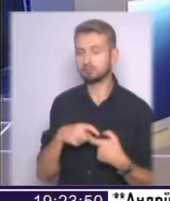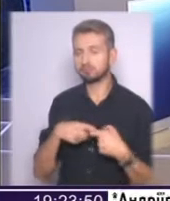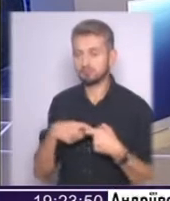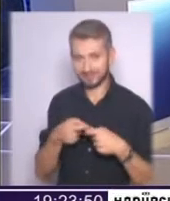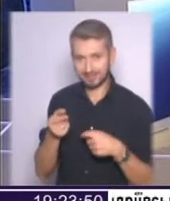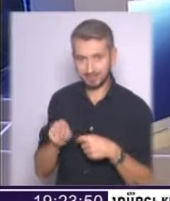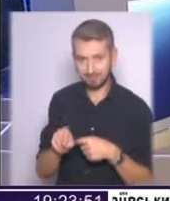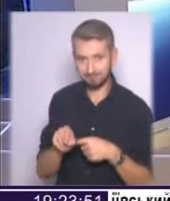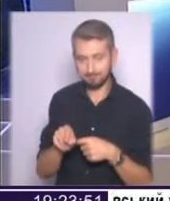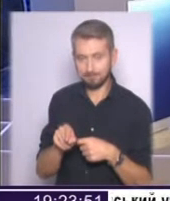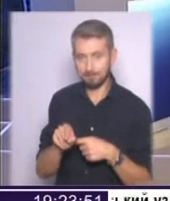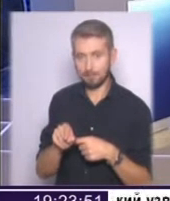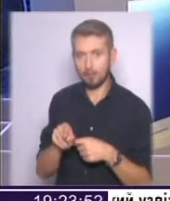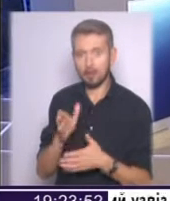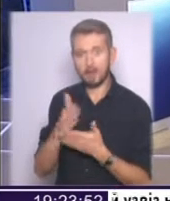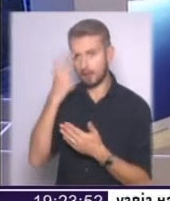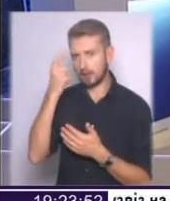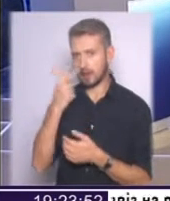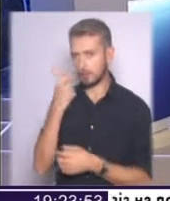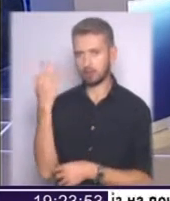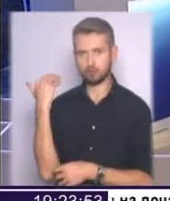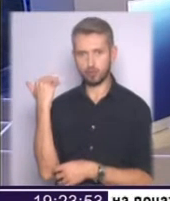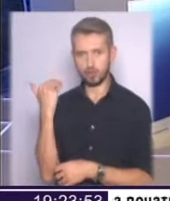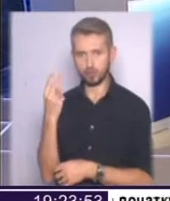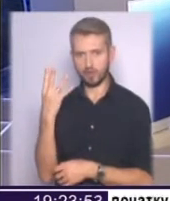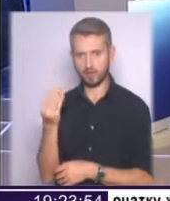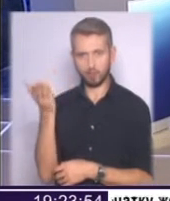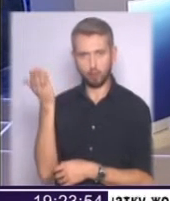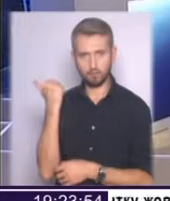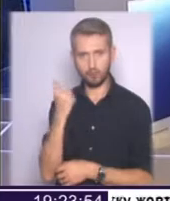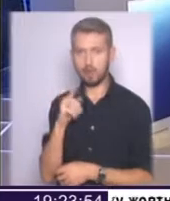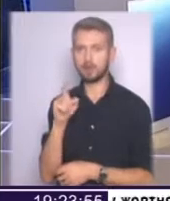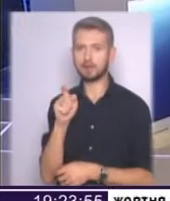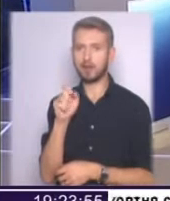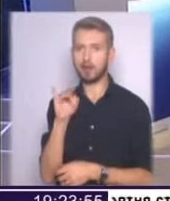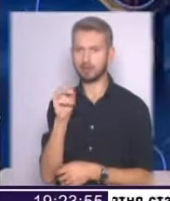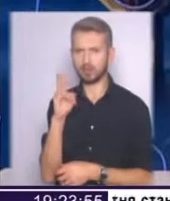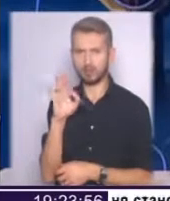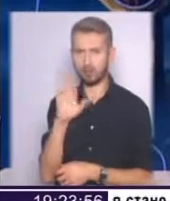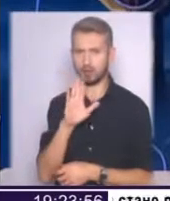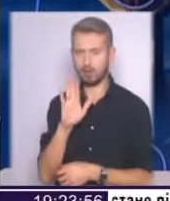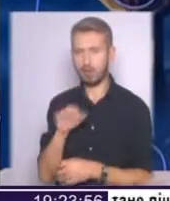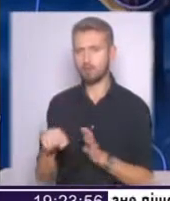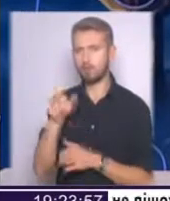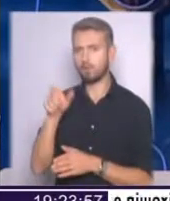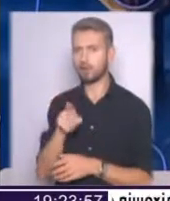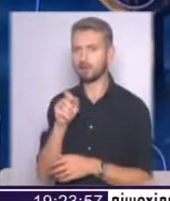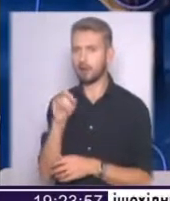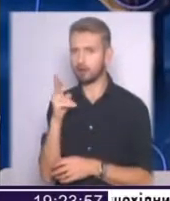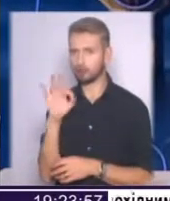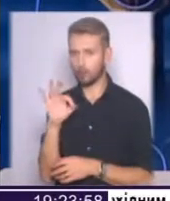цим йде заява нещодавня, ну буквально два дні тому пан Захарченко, не пан, бойовик Захарченко